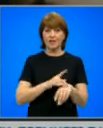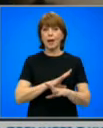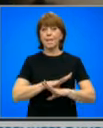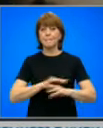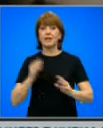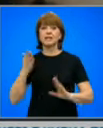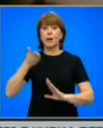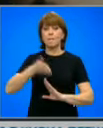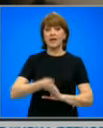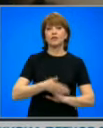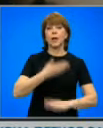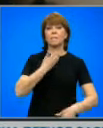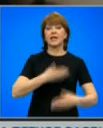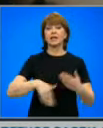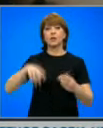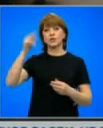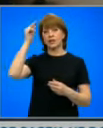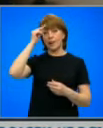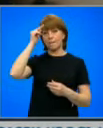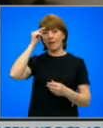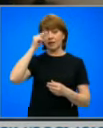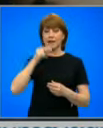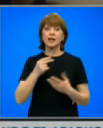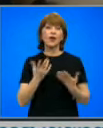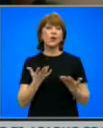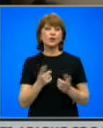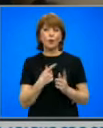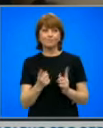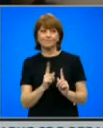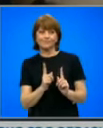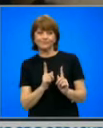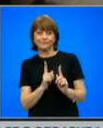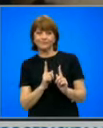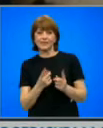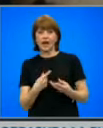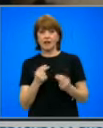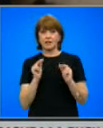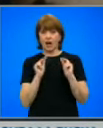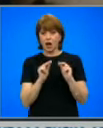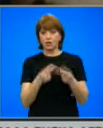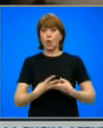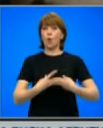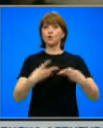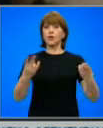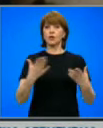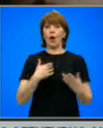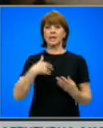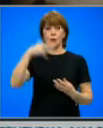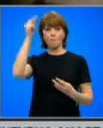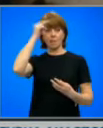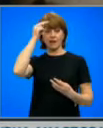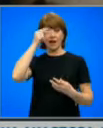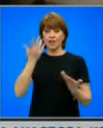на македонските българи в Република Северна Македония, които не смеят да се заявят открито, че са българи, при положение, че тук над